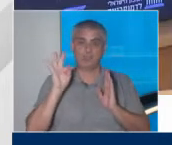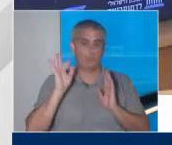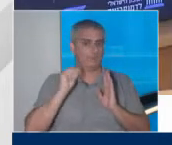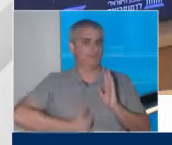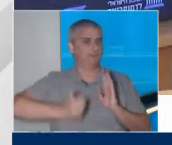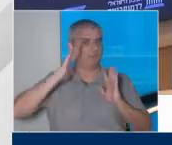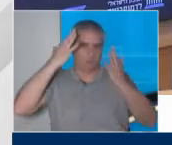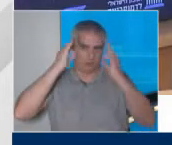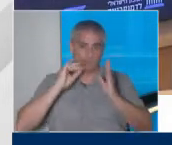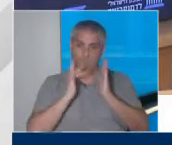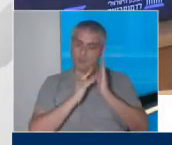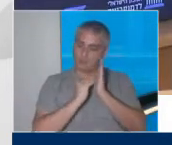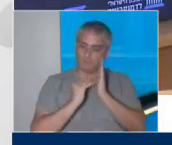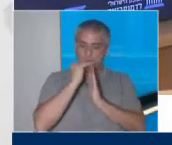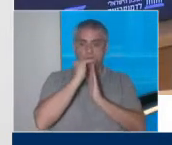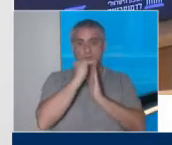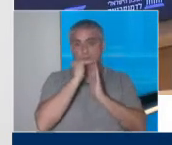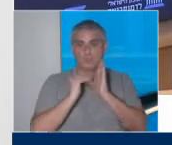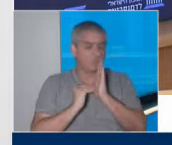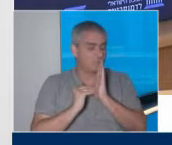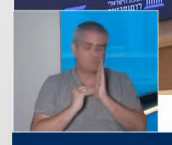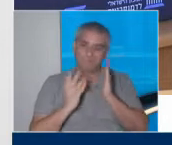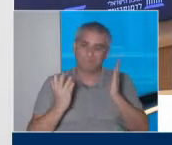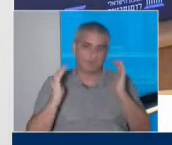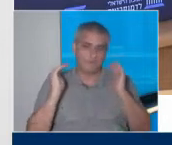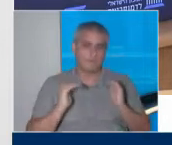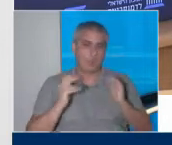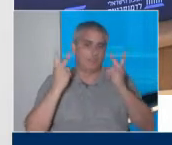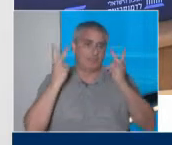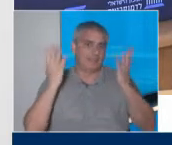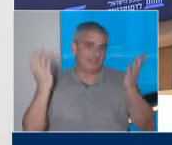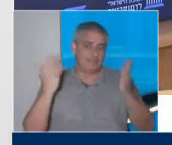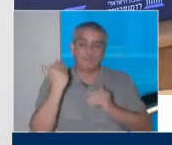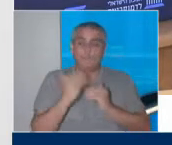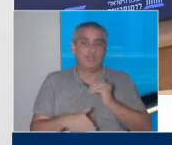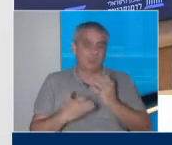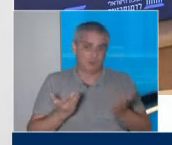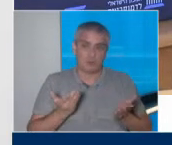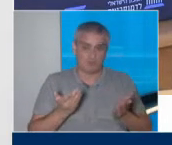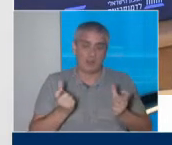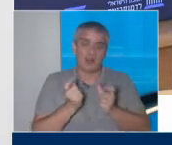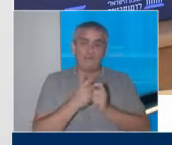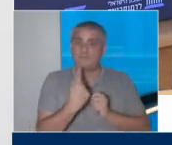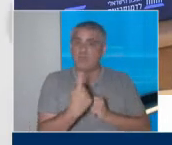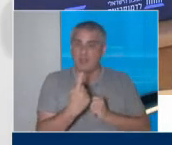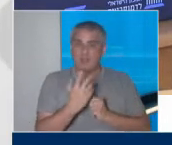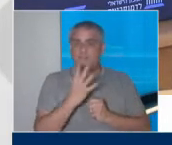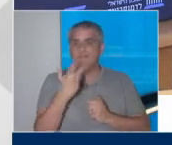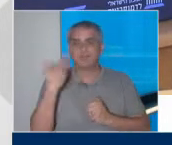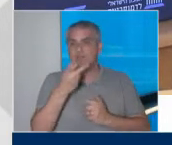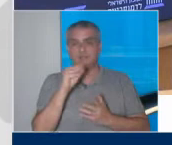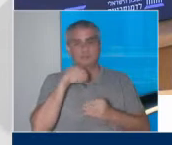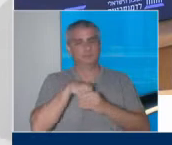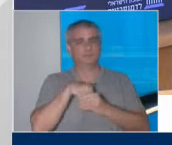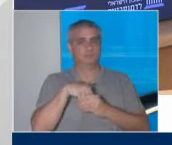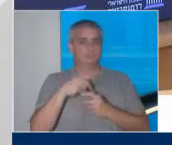שר מוערך, יהיה במקום יותר גבוה, יותר נמוך, קצת פחות קריטי בסוף למפלגה הזאת, מאיפה היא הולכת